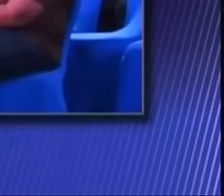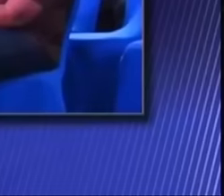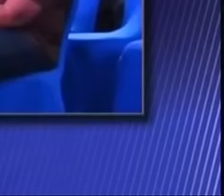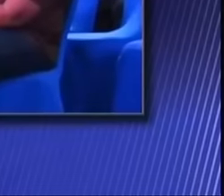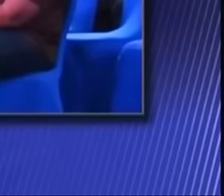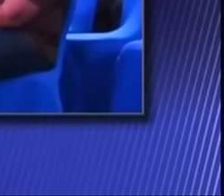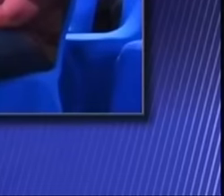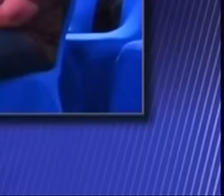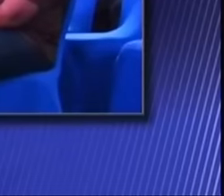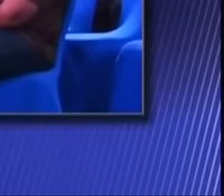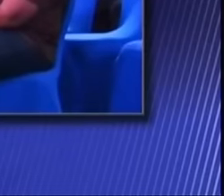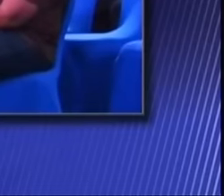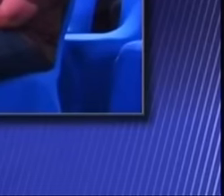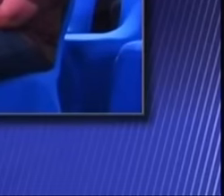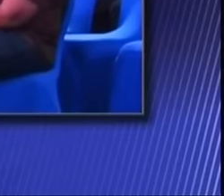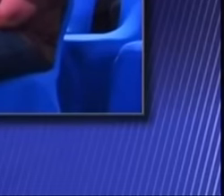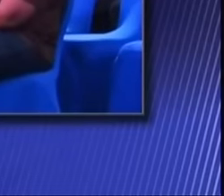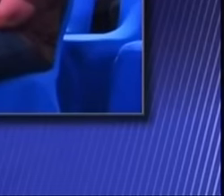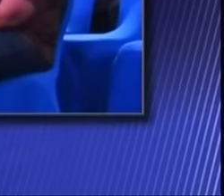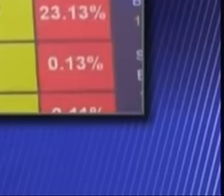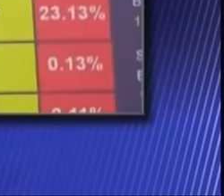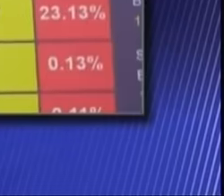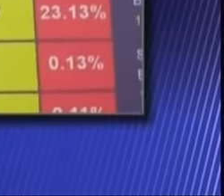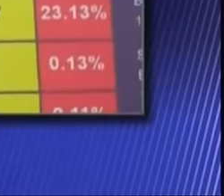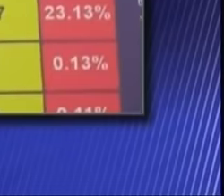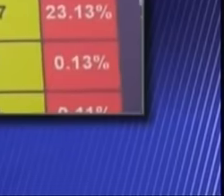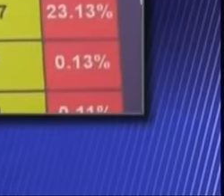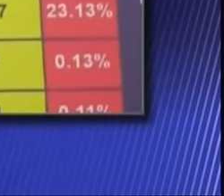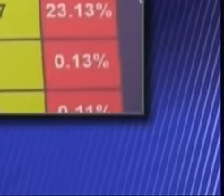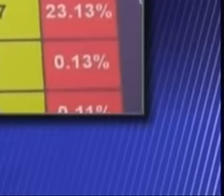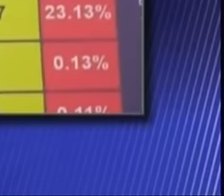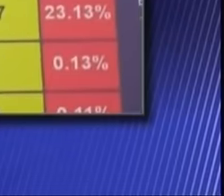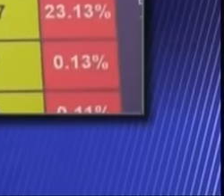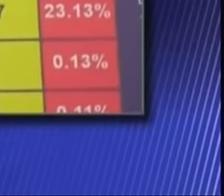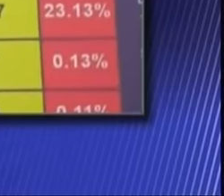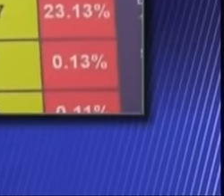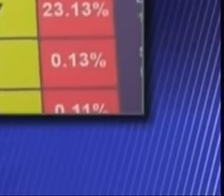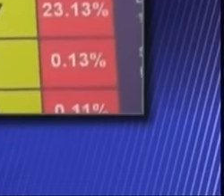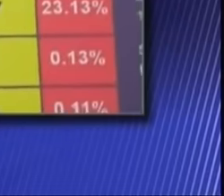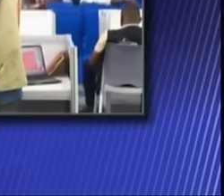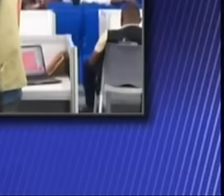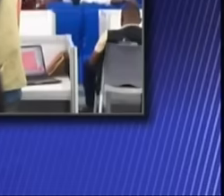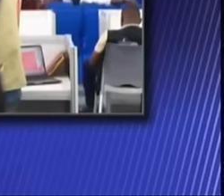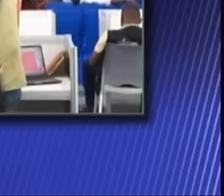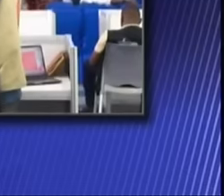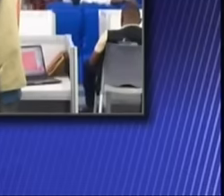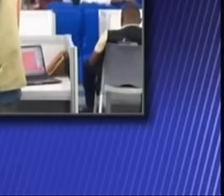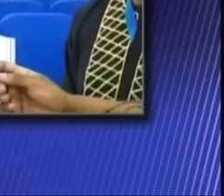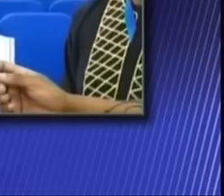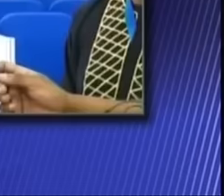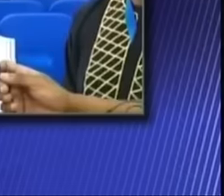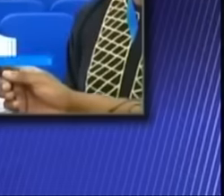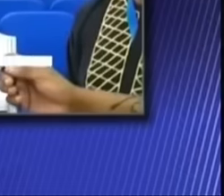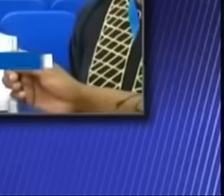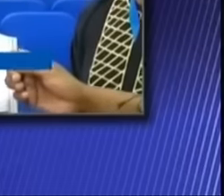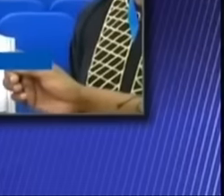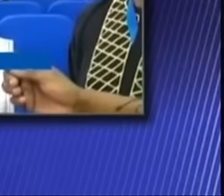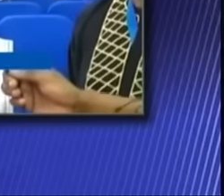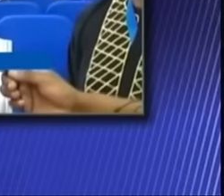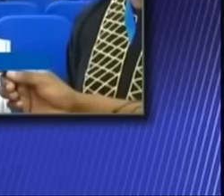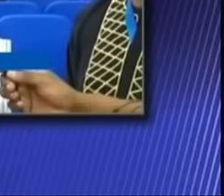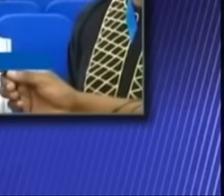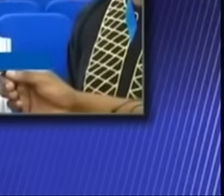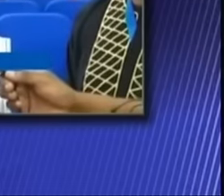Denis Kadima dit ne pas y avoir touché. Le président de la centrale électorale dénonce la créativité négative de certaines